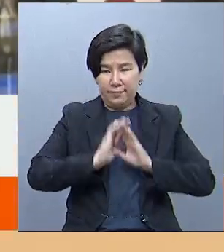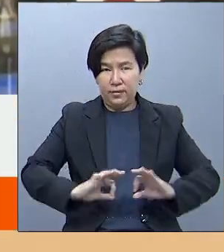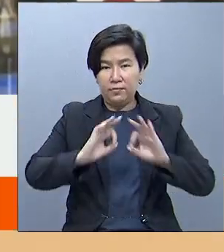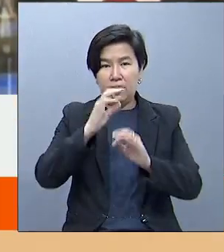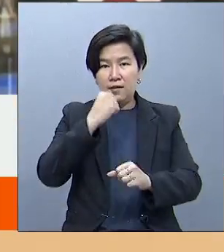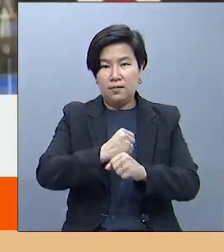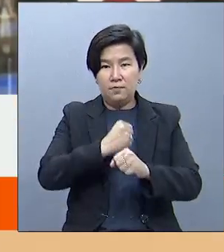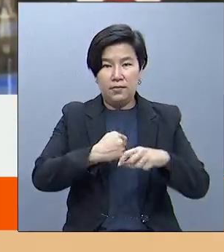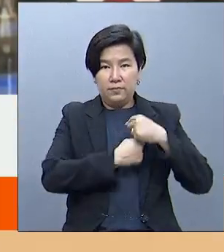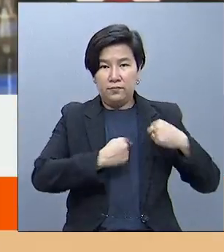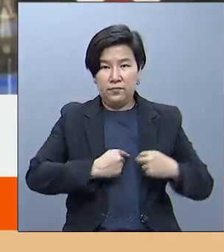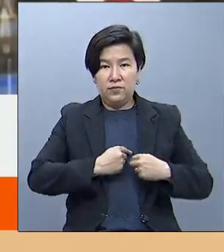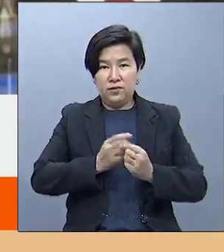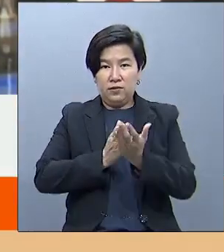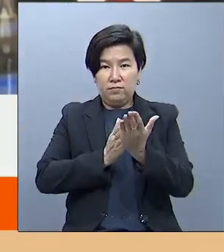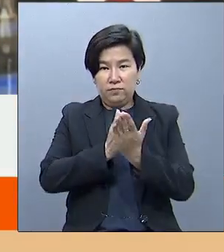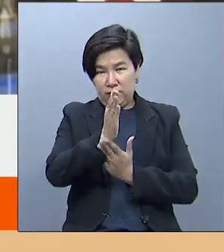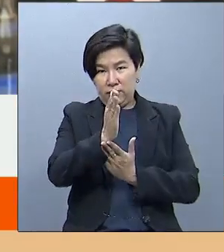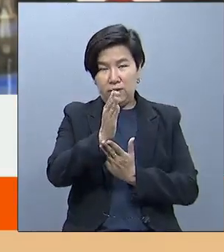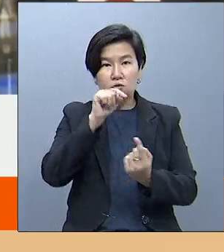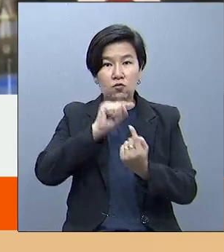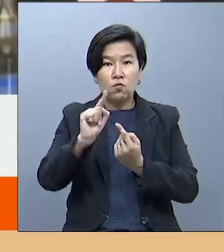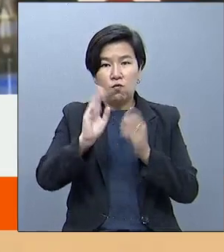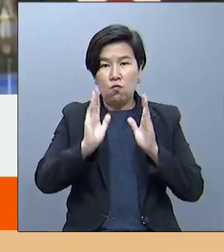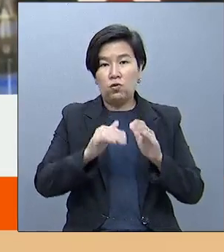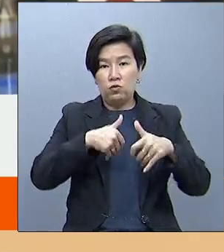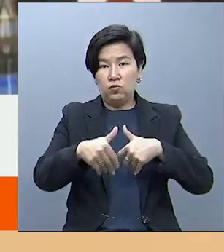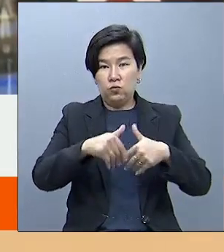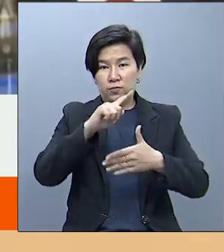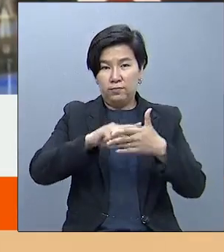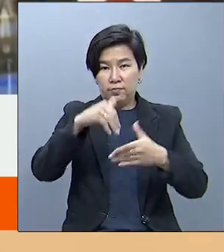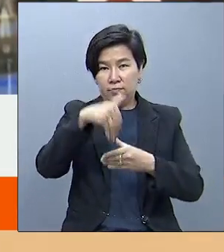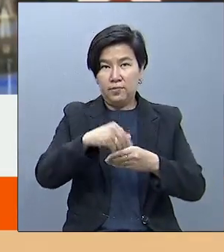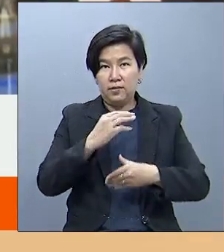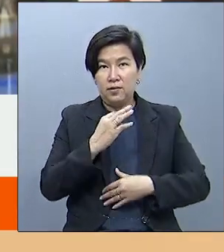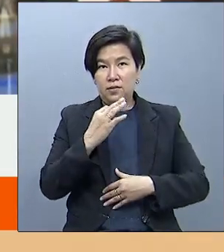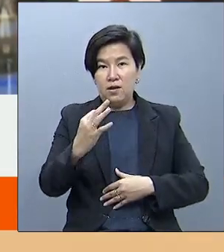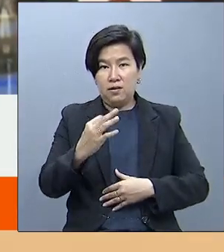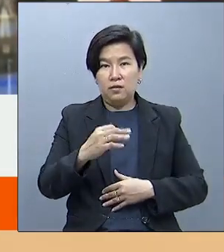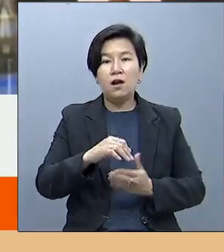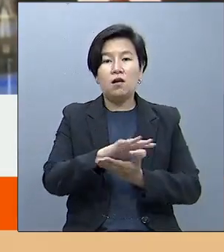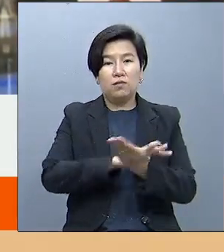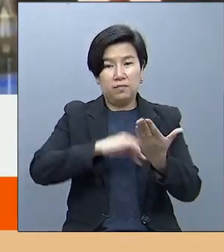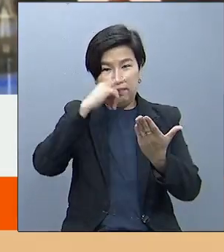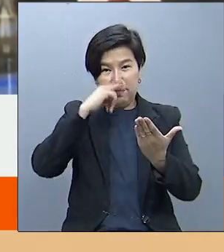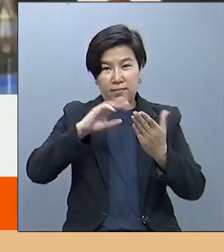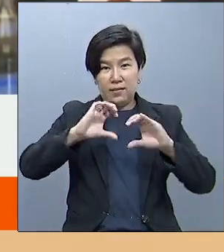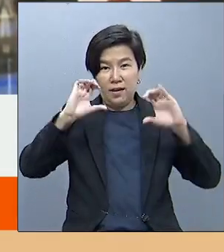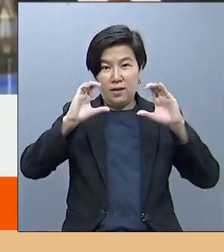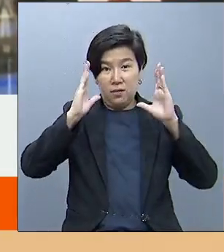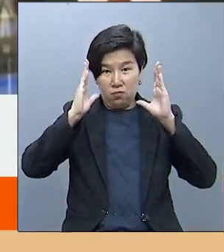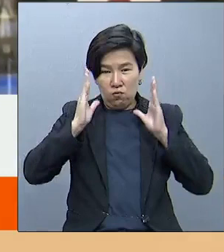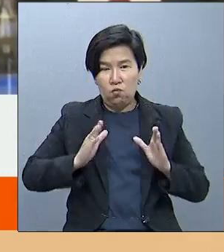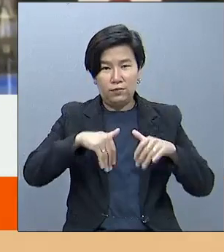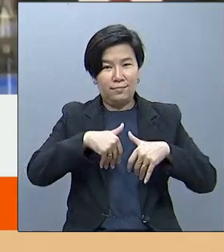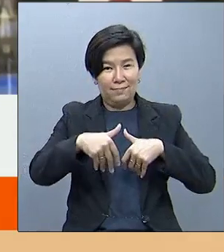นาจของประชาชนและเราจะเป็นรัฐบาลของคนไทยทุกคนทุกพร